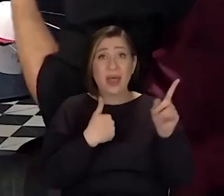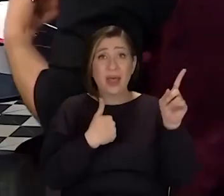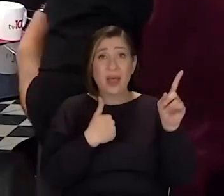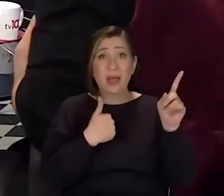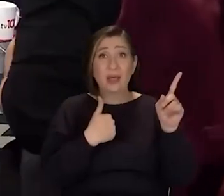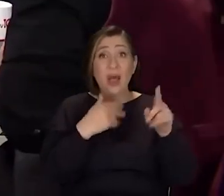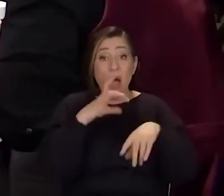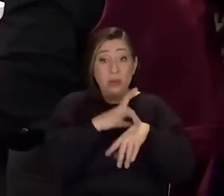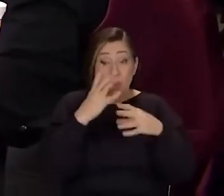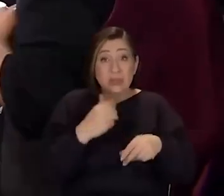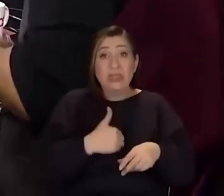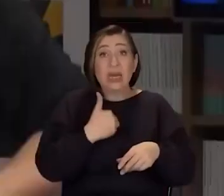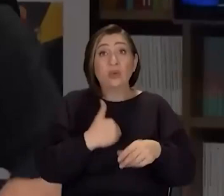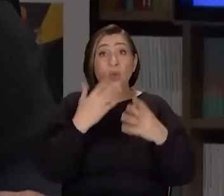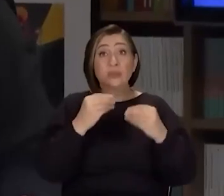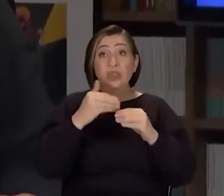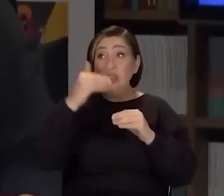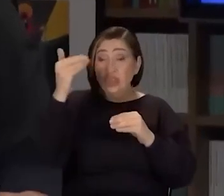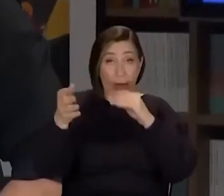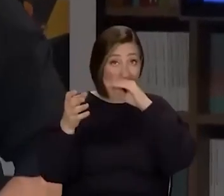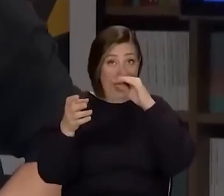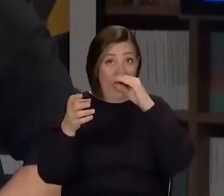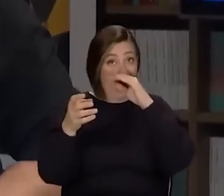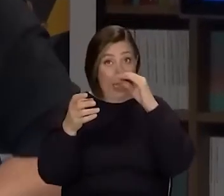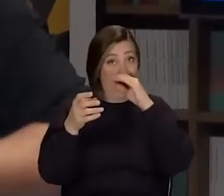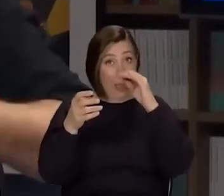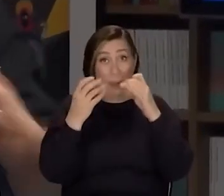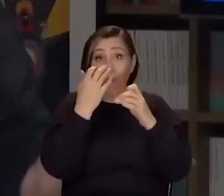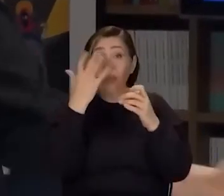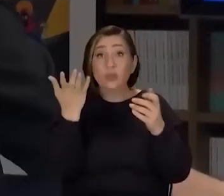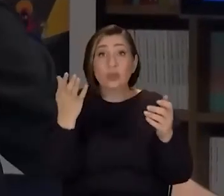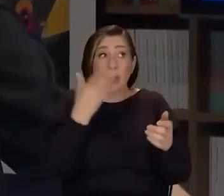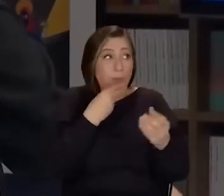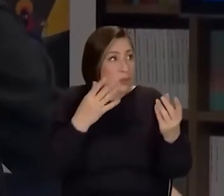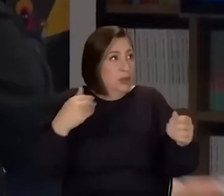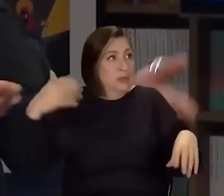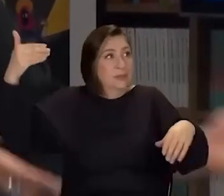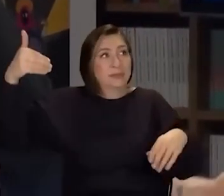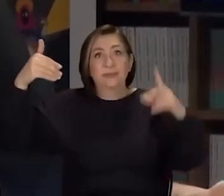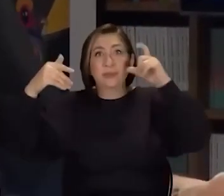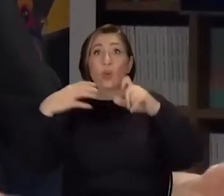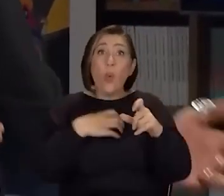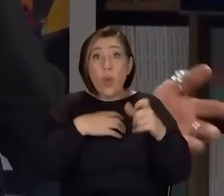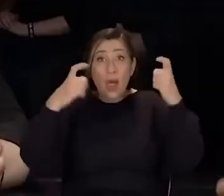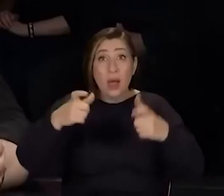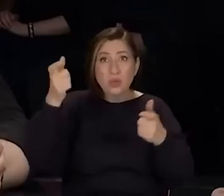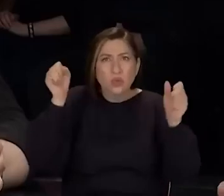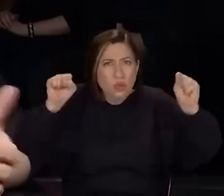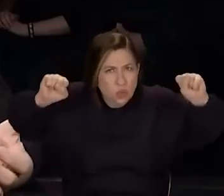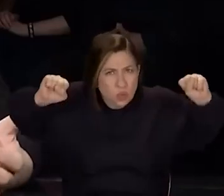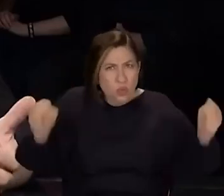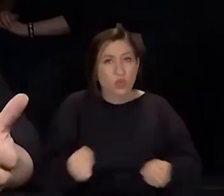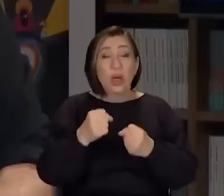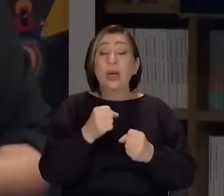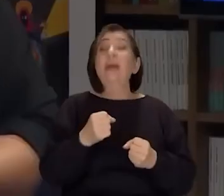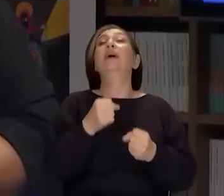Bak zatürre oldum abi. Hmm. Çünkü dışarıdasın ve bekliyorsun değil mi? Çünkü ayıp olacak çektik Konya'ya gitmişsin yani ve tabii. Ya,